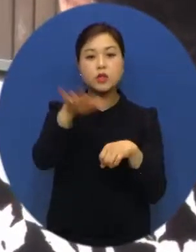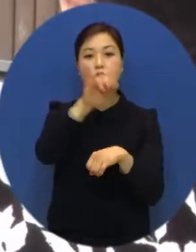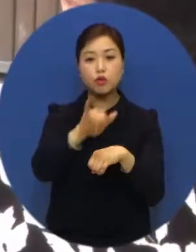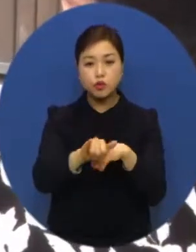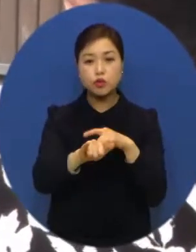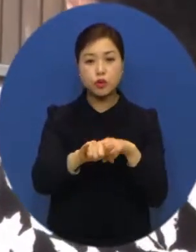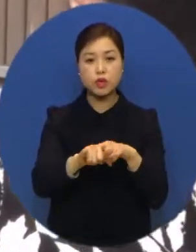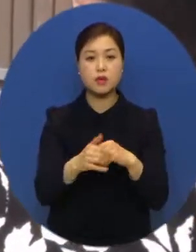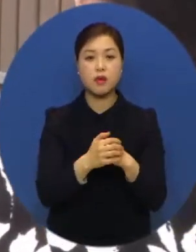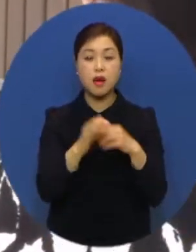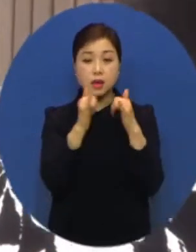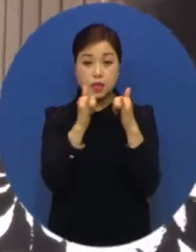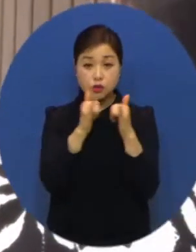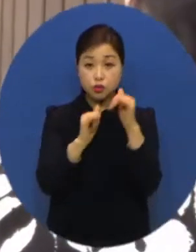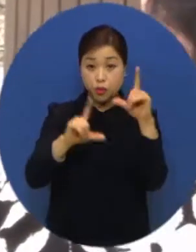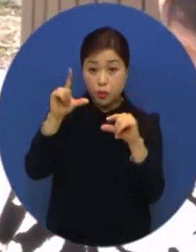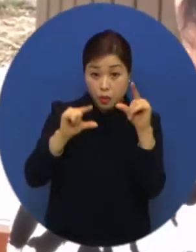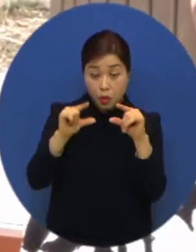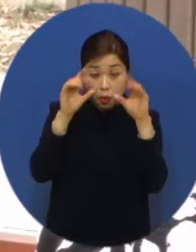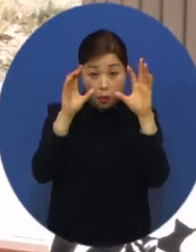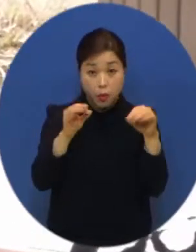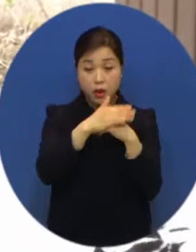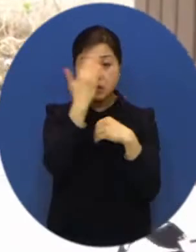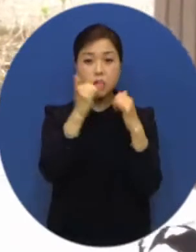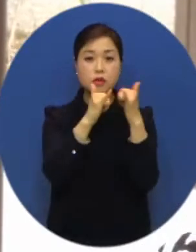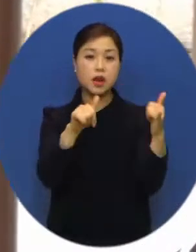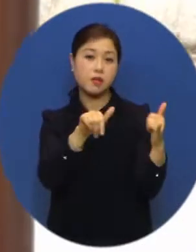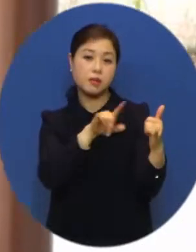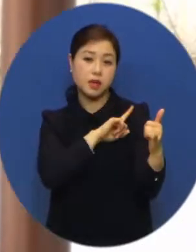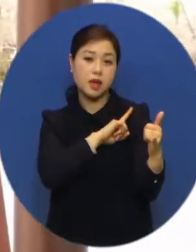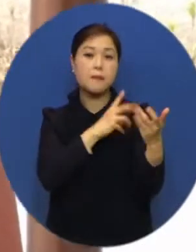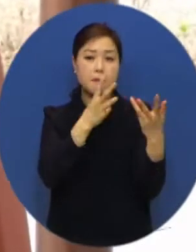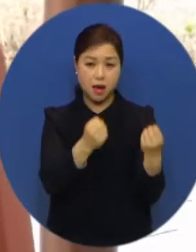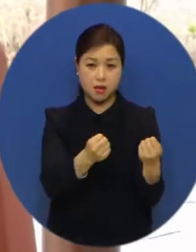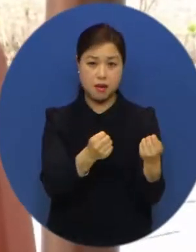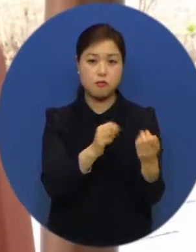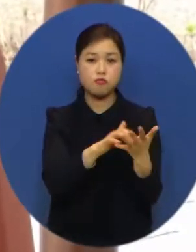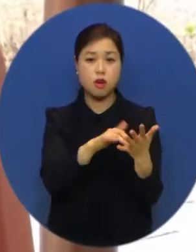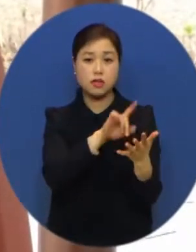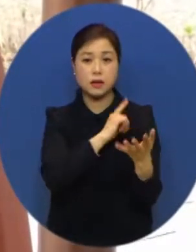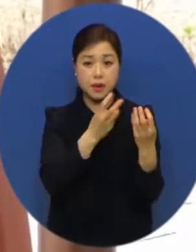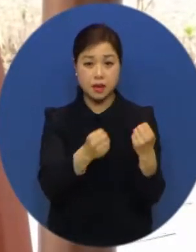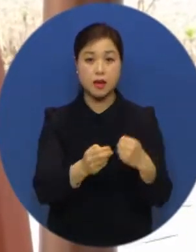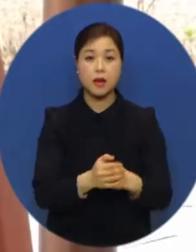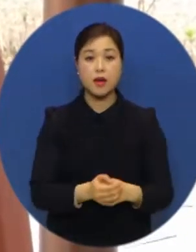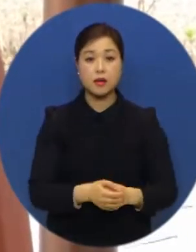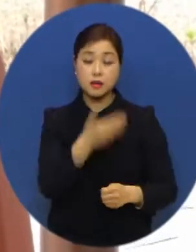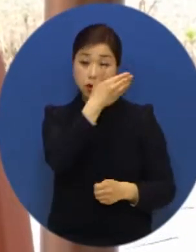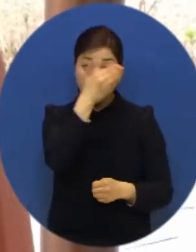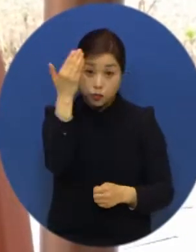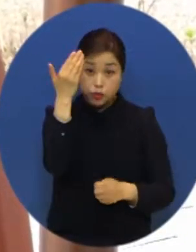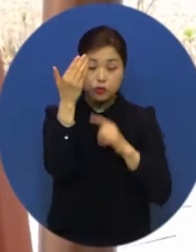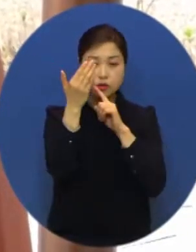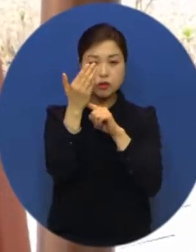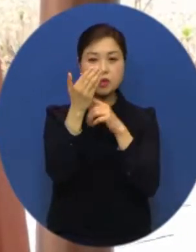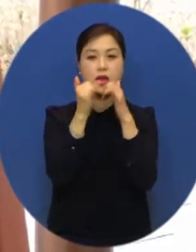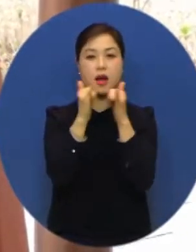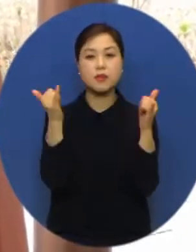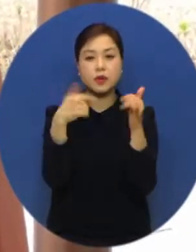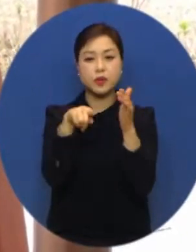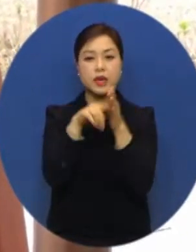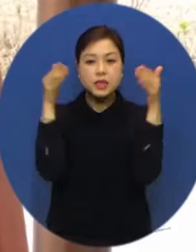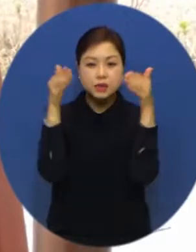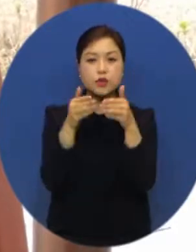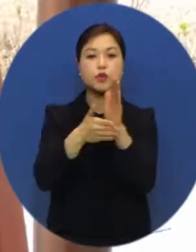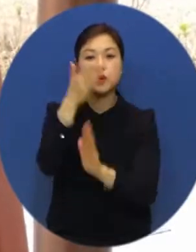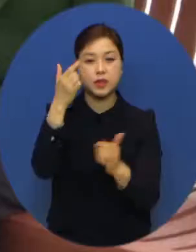전국에서 인구 비율상 청년이 제일 많은 도시라고 합니다. 네. 그러다 보니까 청년에 또 집중될 수가 될